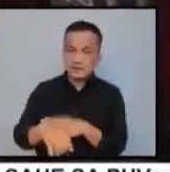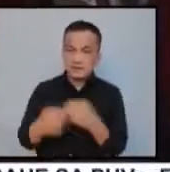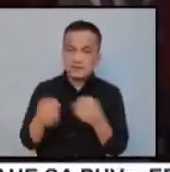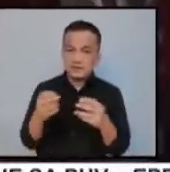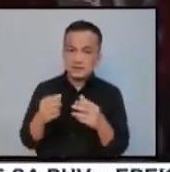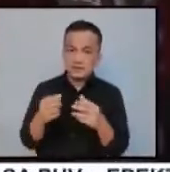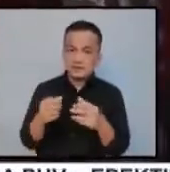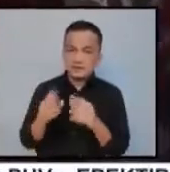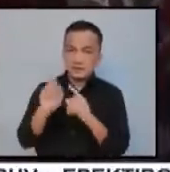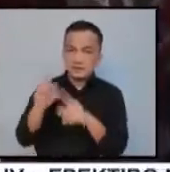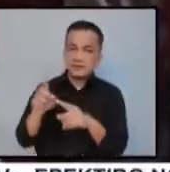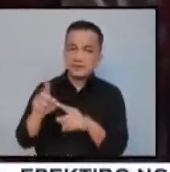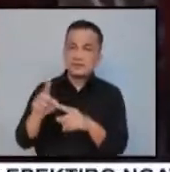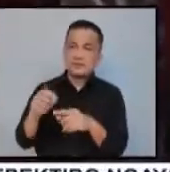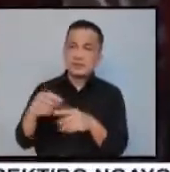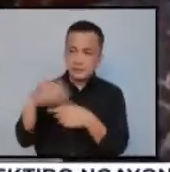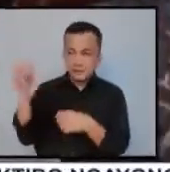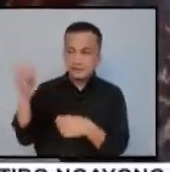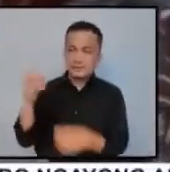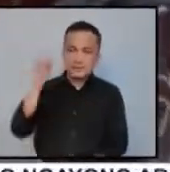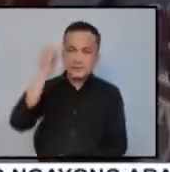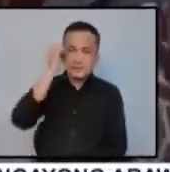sa palawas, eh magkakagulo.